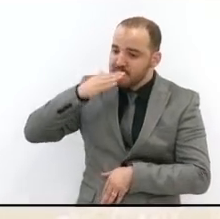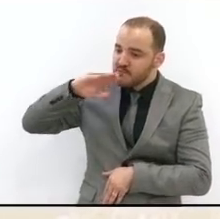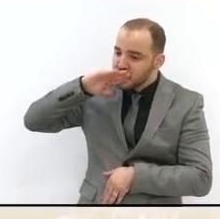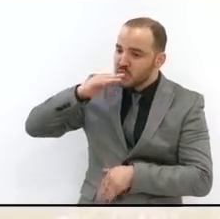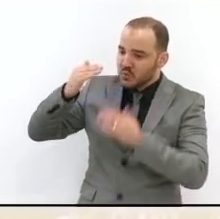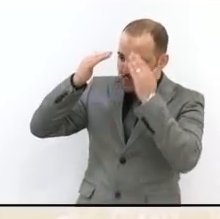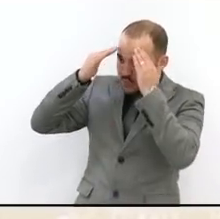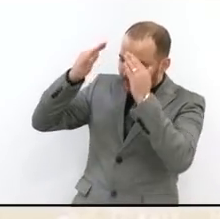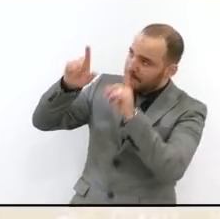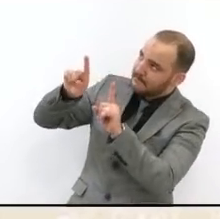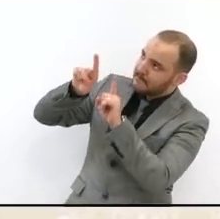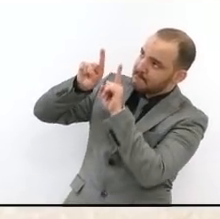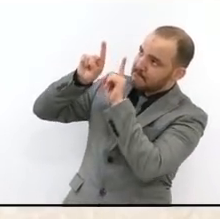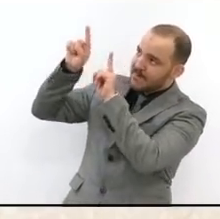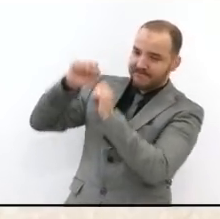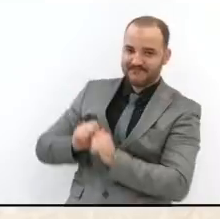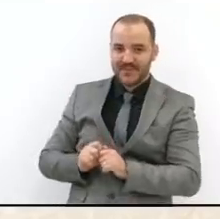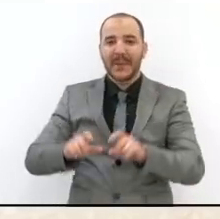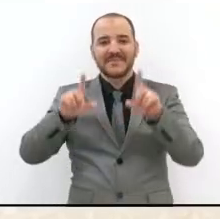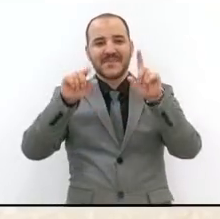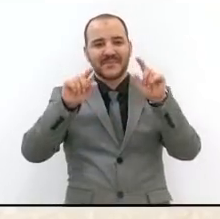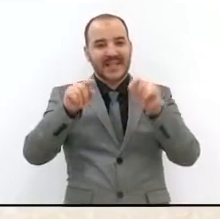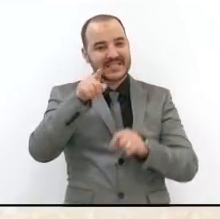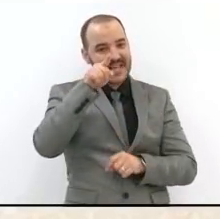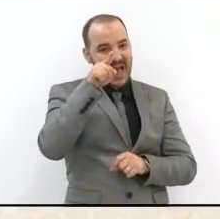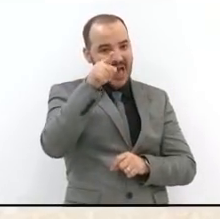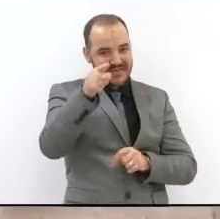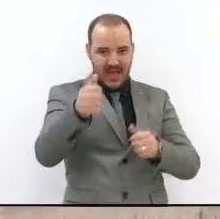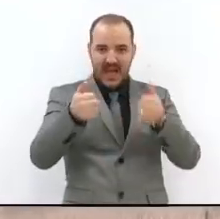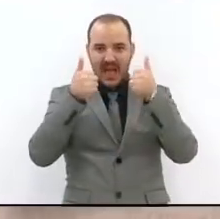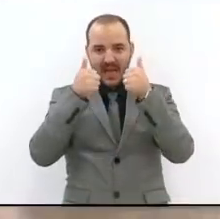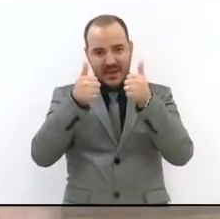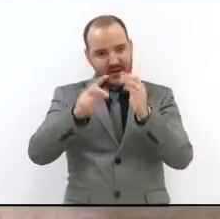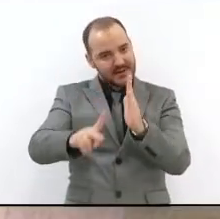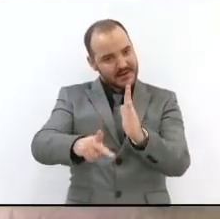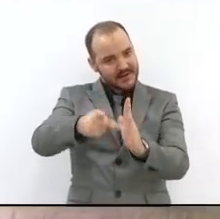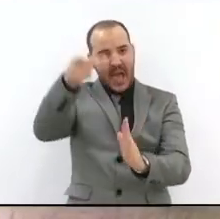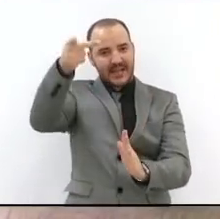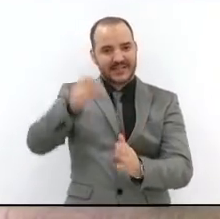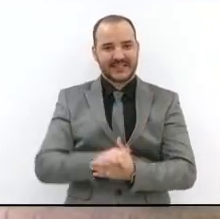أحسنتم أبنائي، أنتم رائعون حقا، أنتم رائعون حقا.